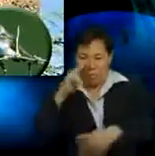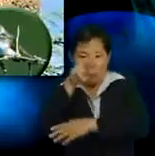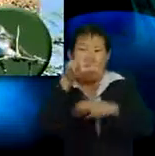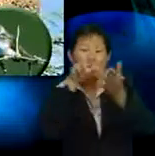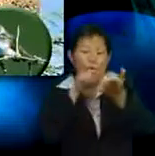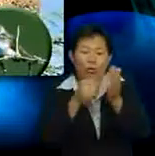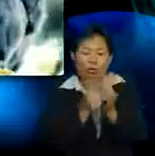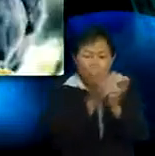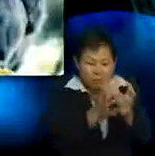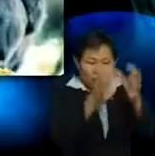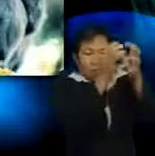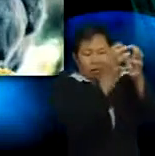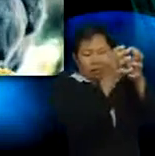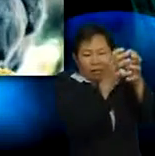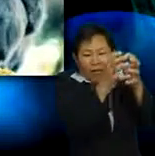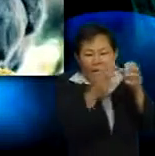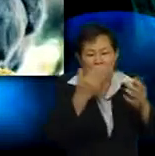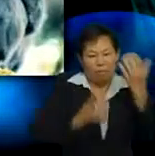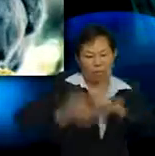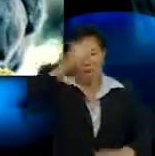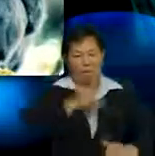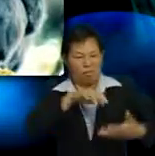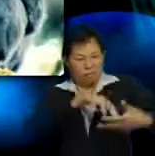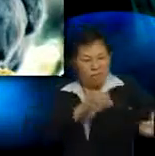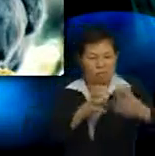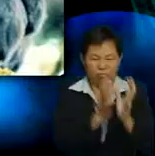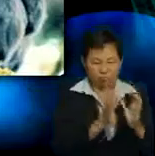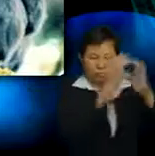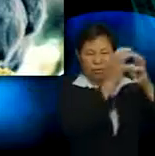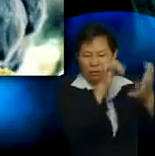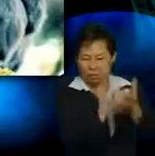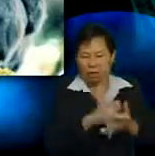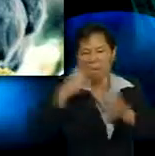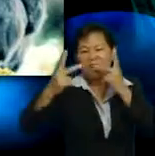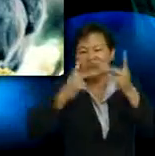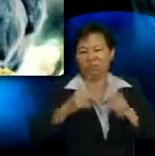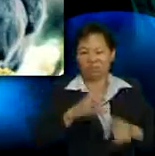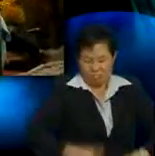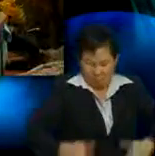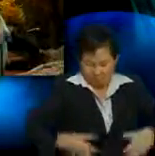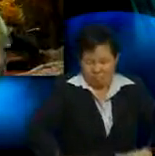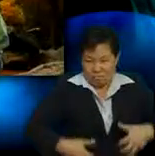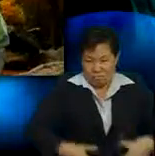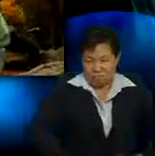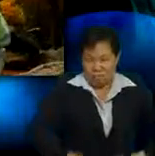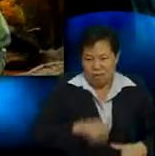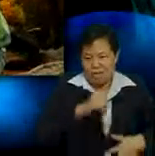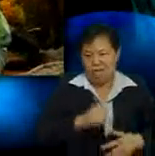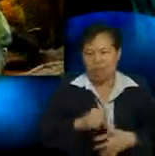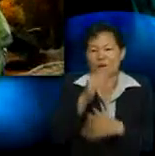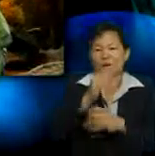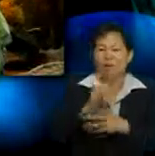dengan sarangnya. Lebih baik aku musnahkan sarang itu, kata monyet. Tempua merayu kepada